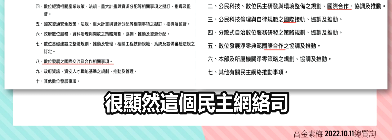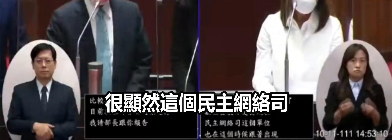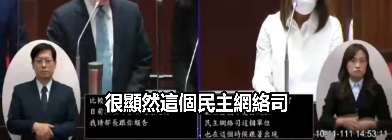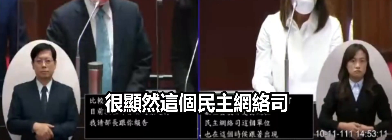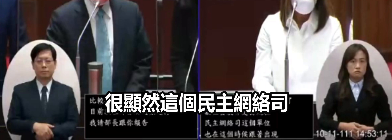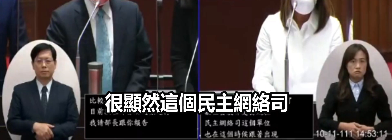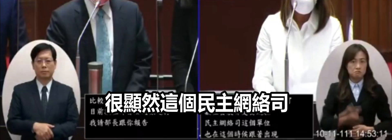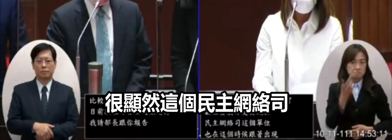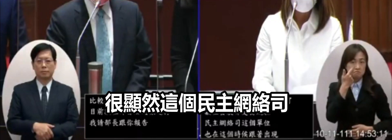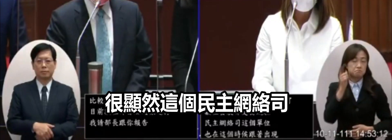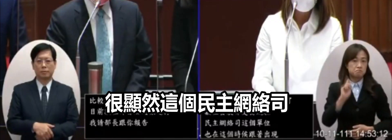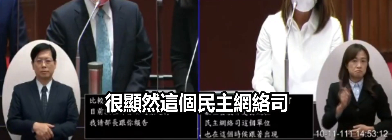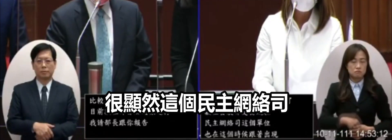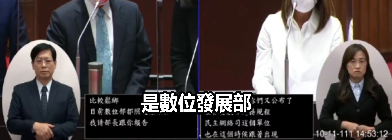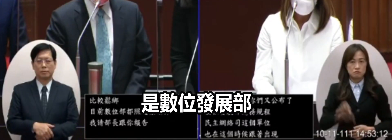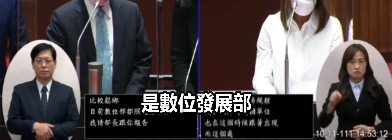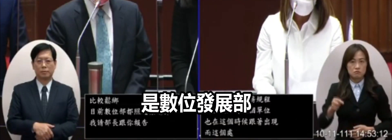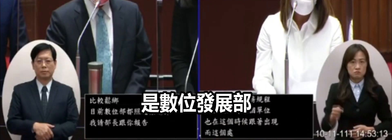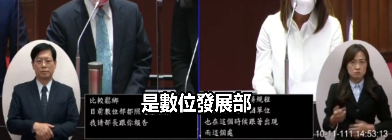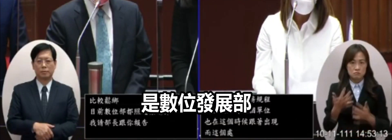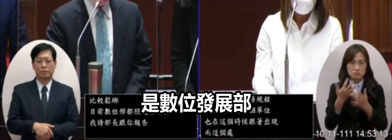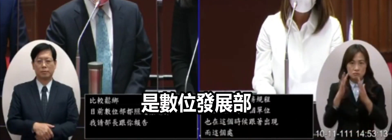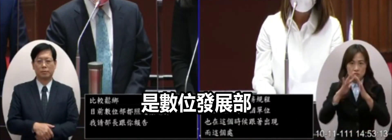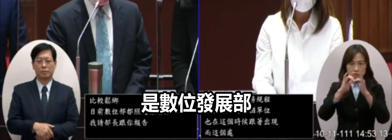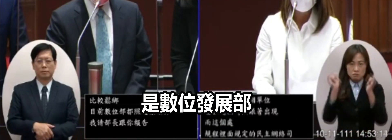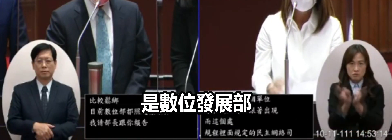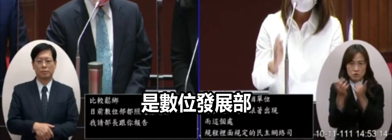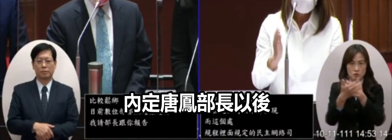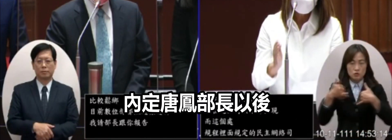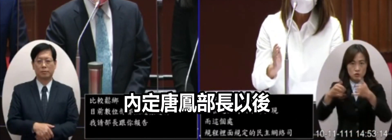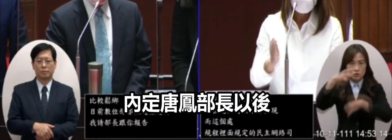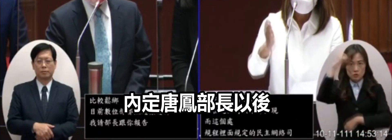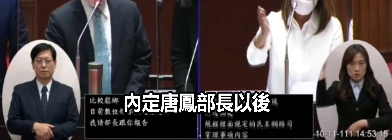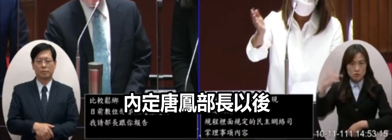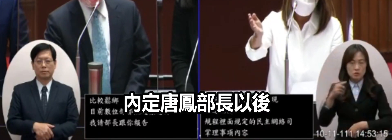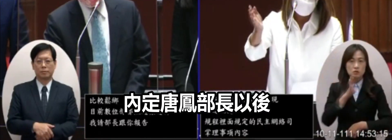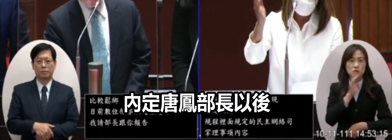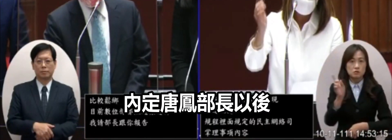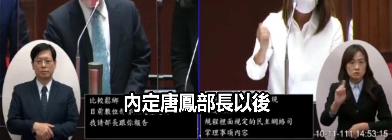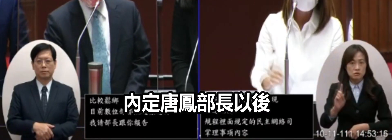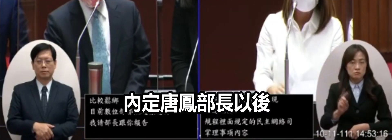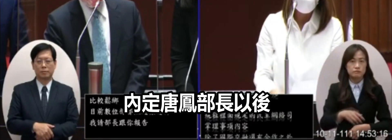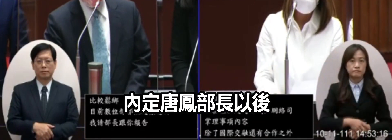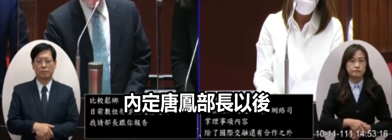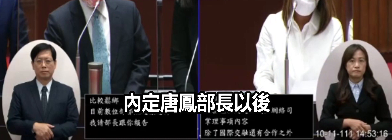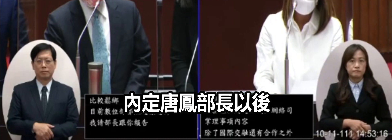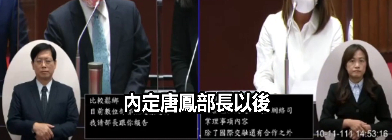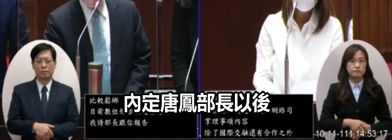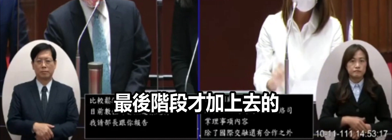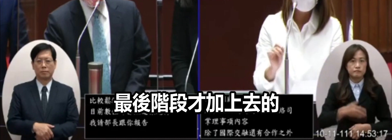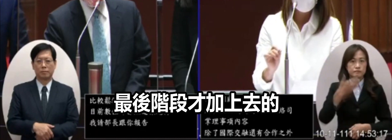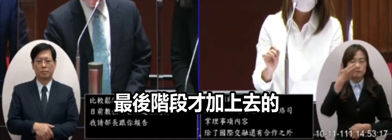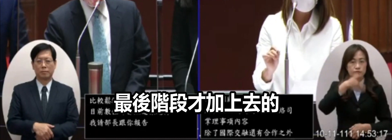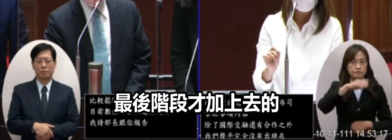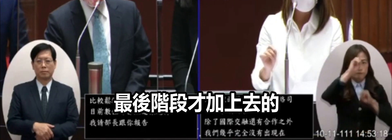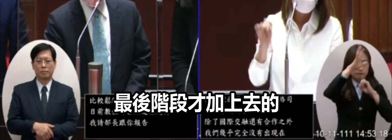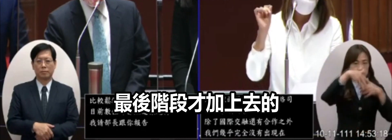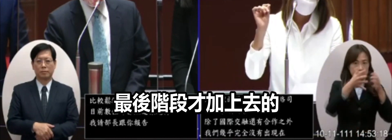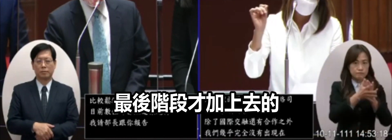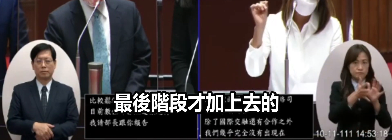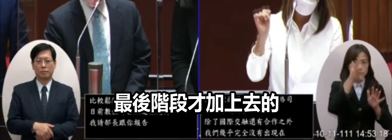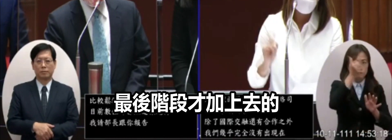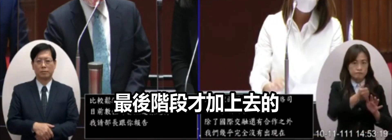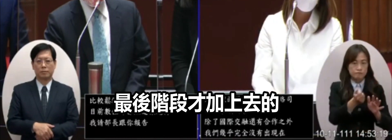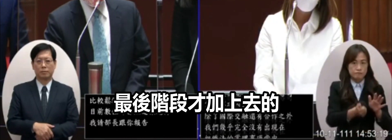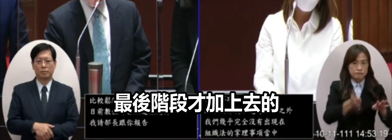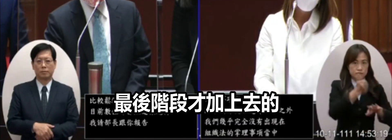然，这个民主网络司是数位发展部内定唐凤部长以后最后阶段